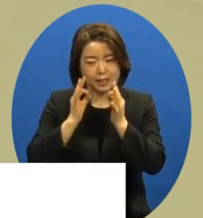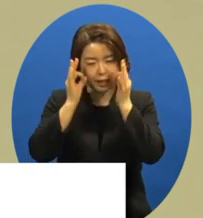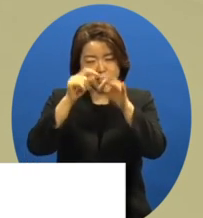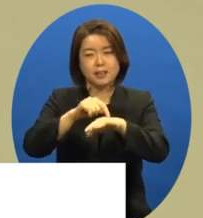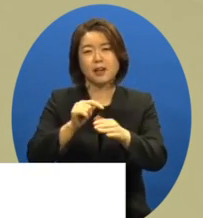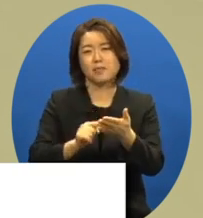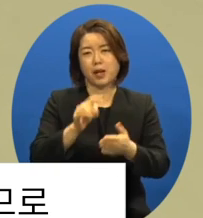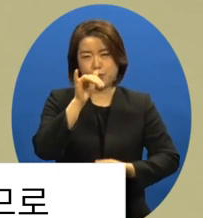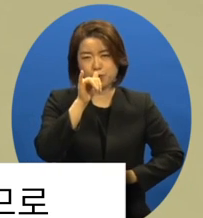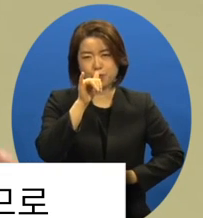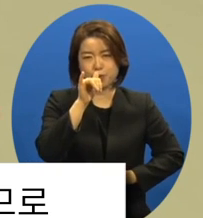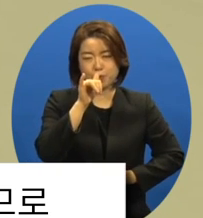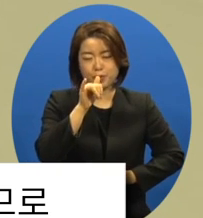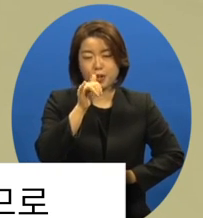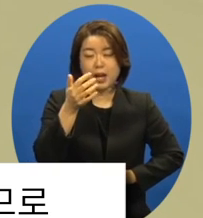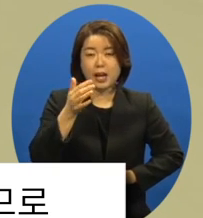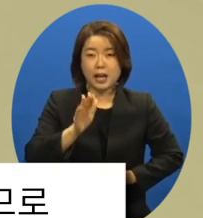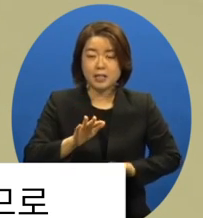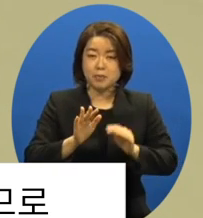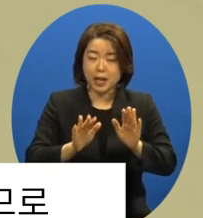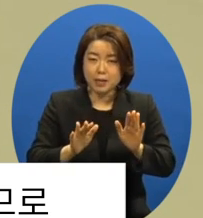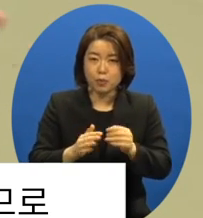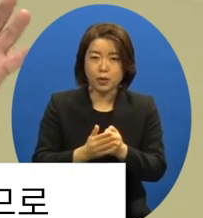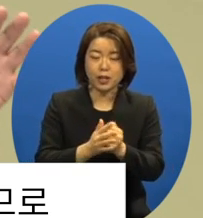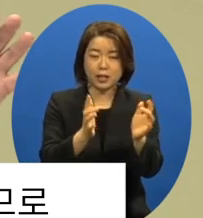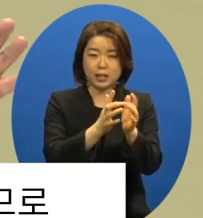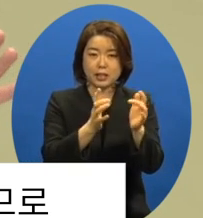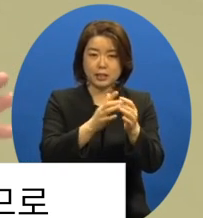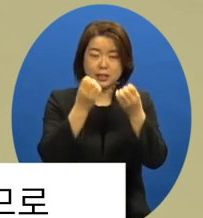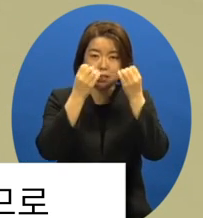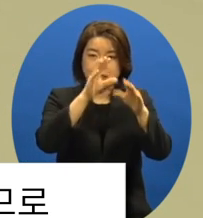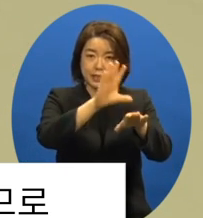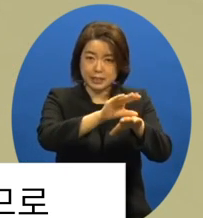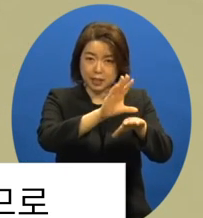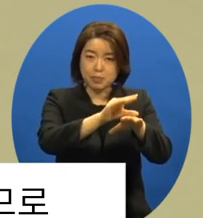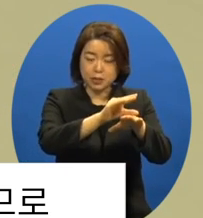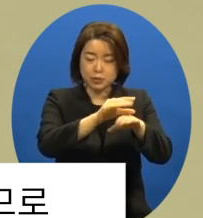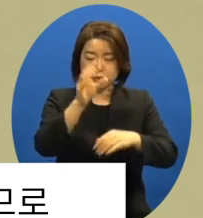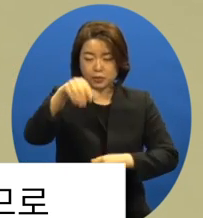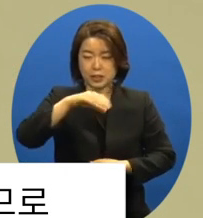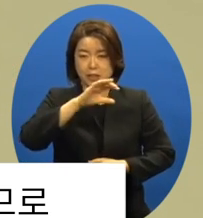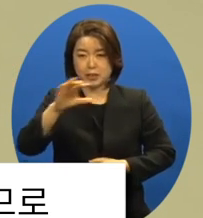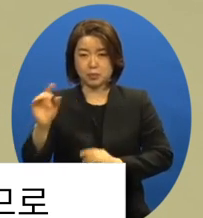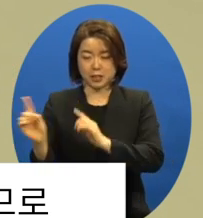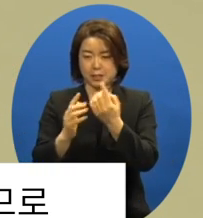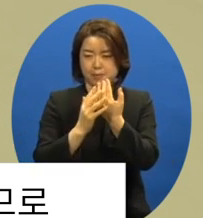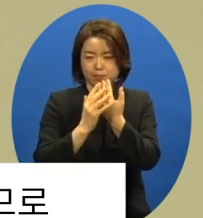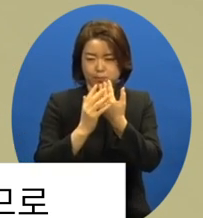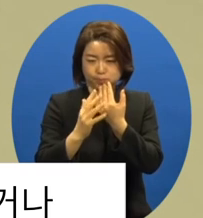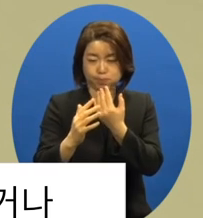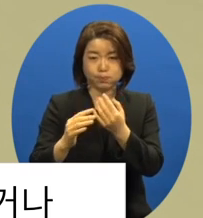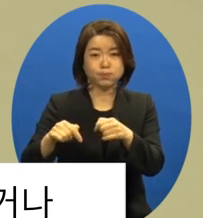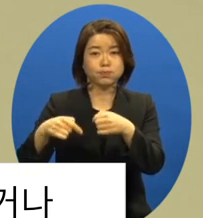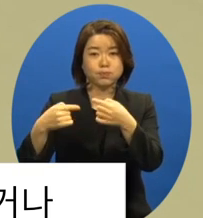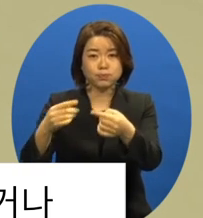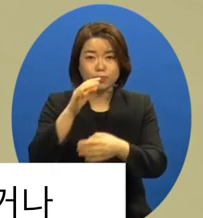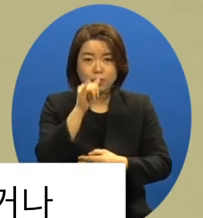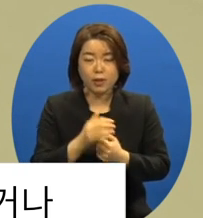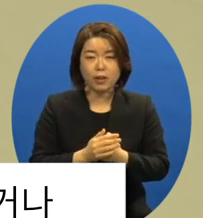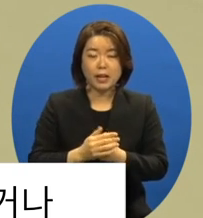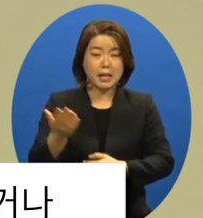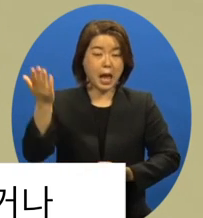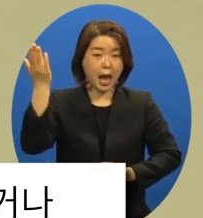있지만 이번에는 온라인 생방송으로 십자가 부흥회를 하게 되므로